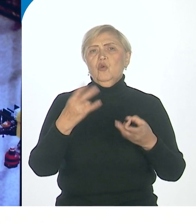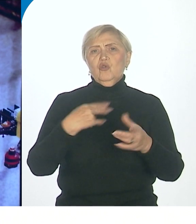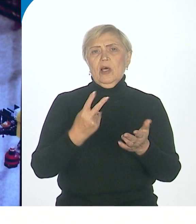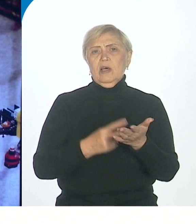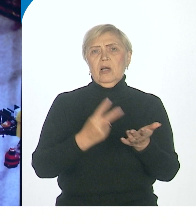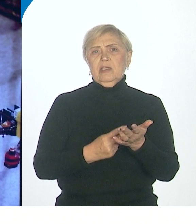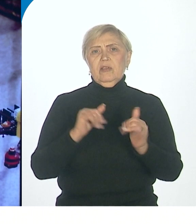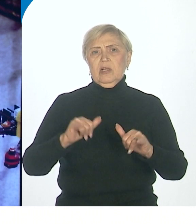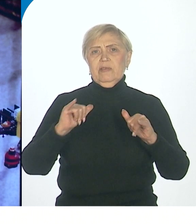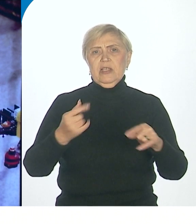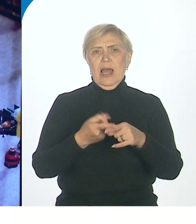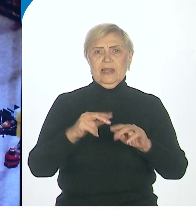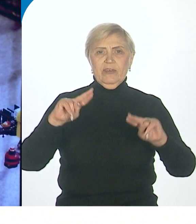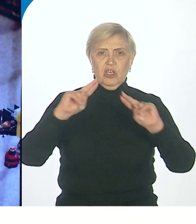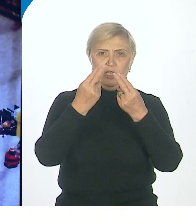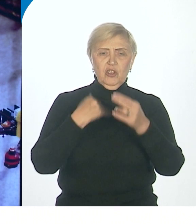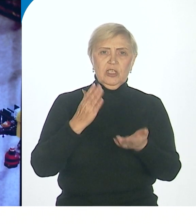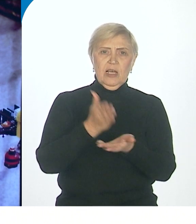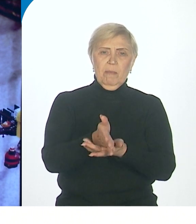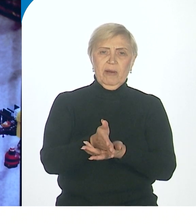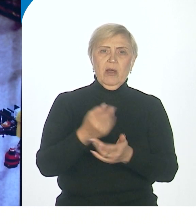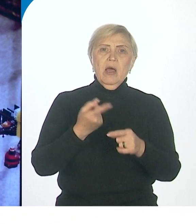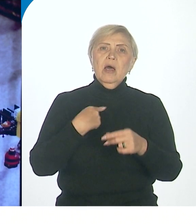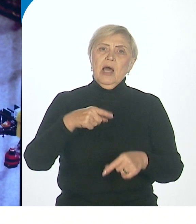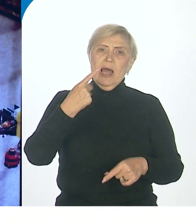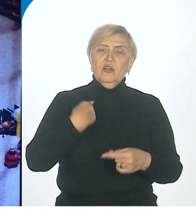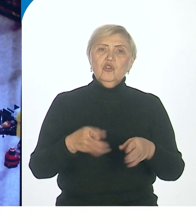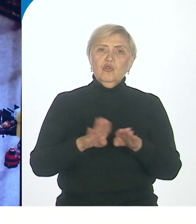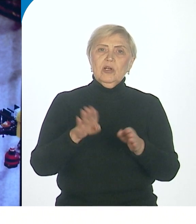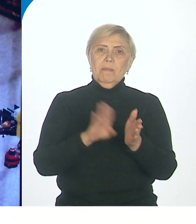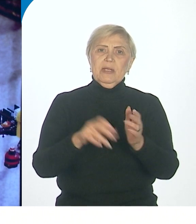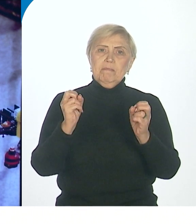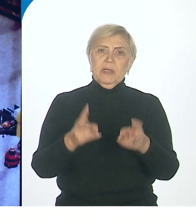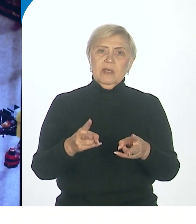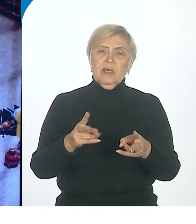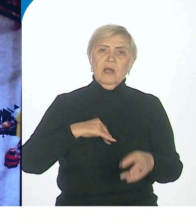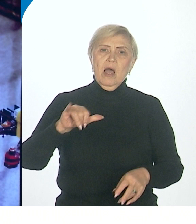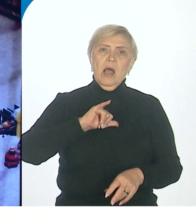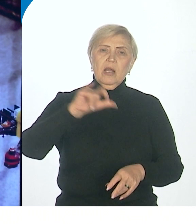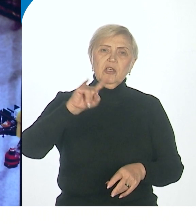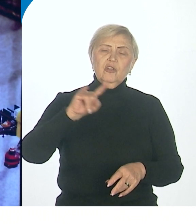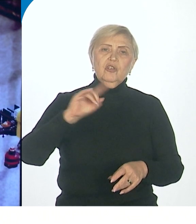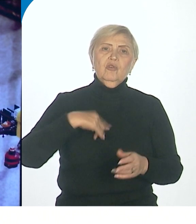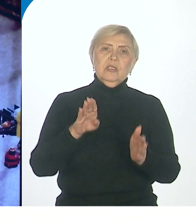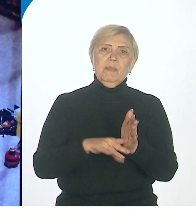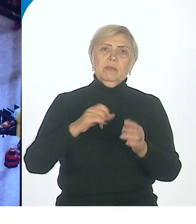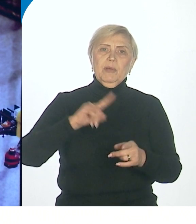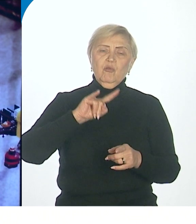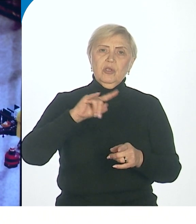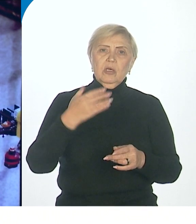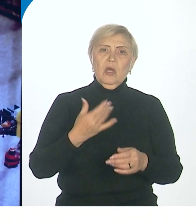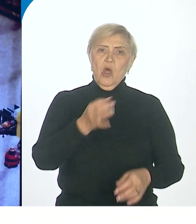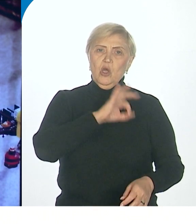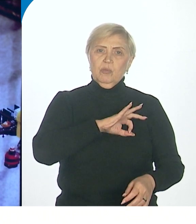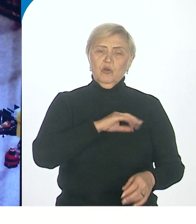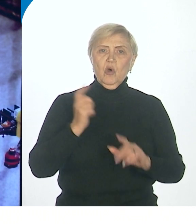развития этого технологического направления. И речь не только про безопасность. Летающие беспилотники уже используют в кинопроизводстве, логистике,